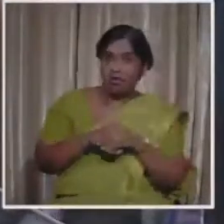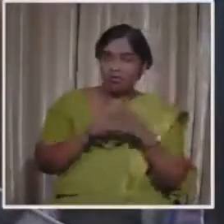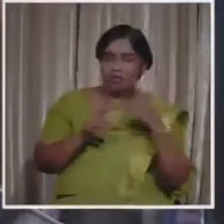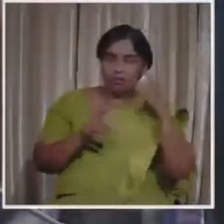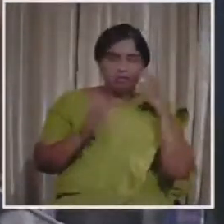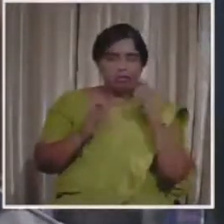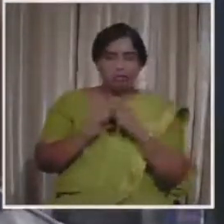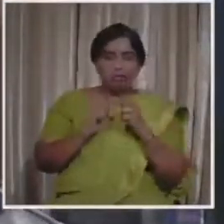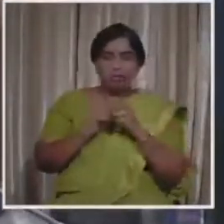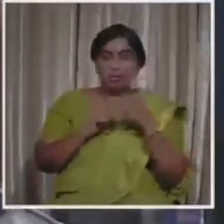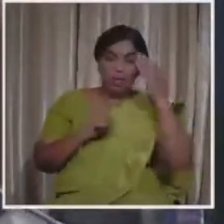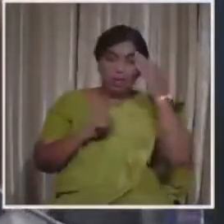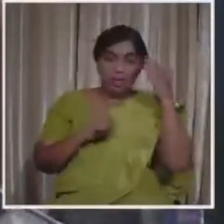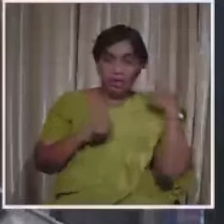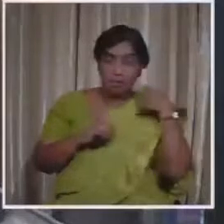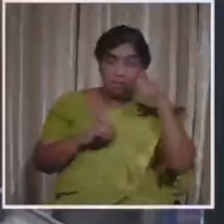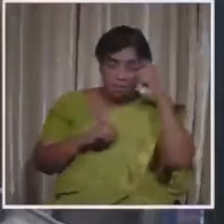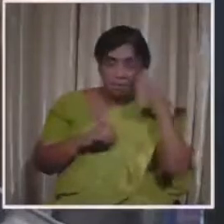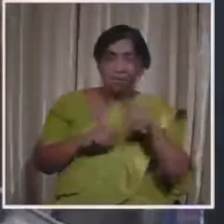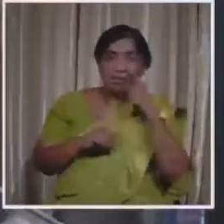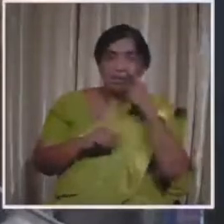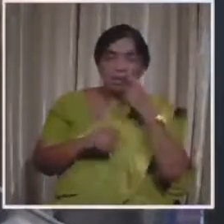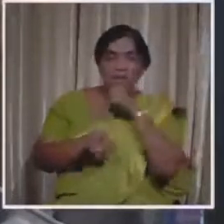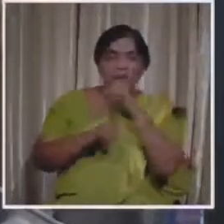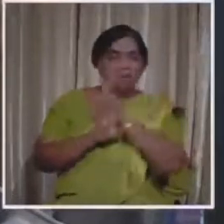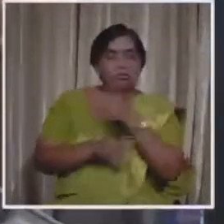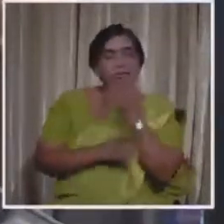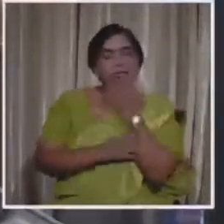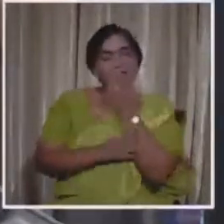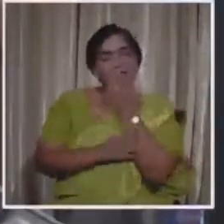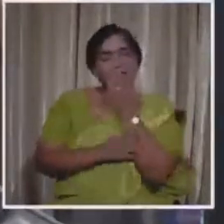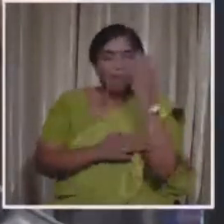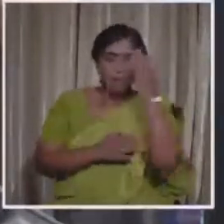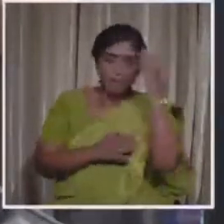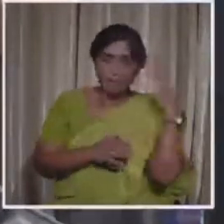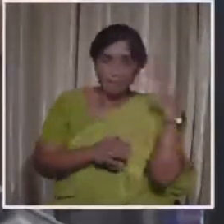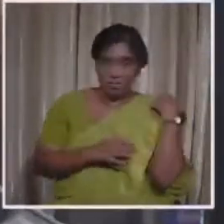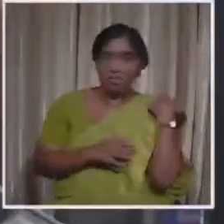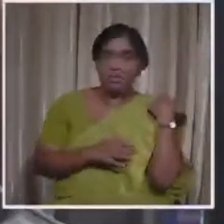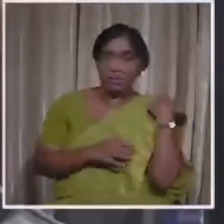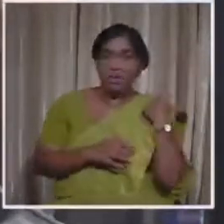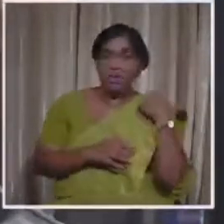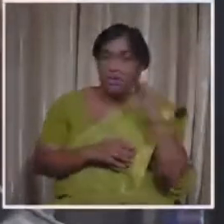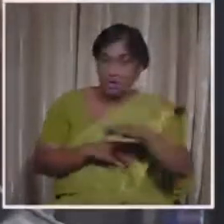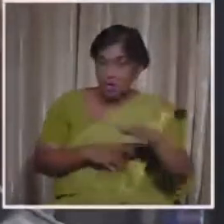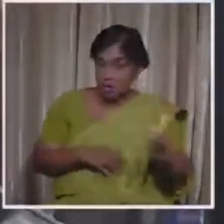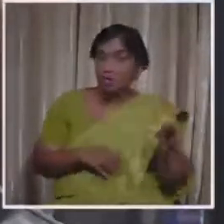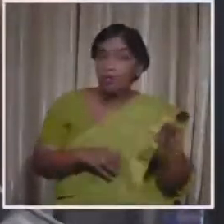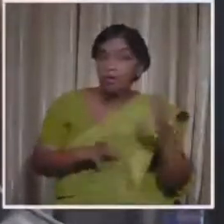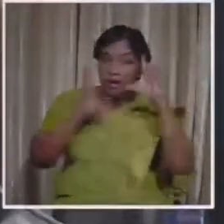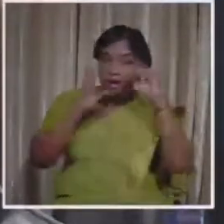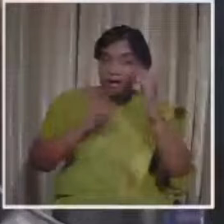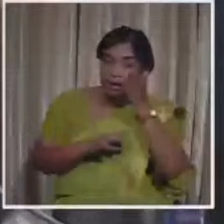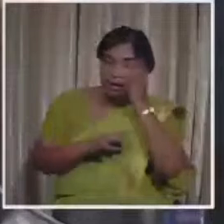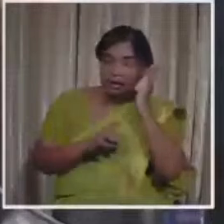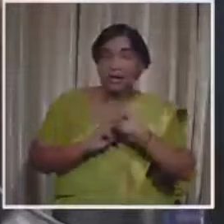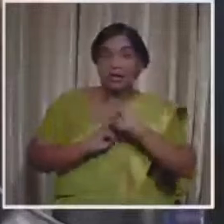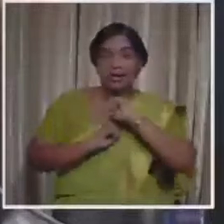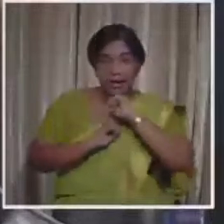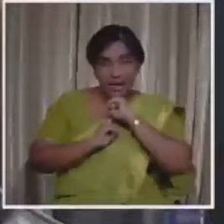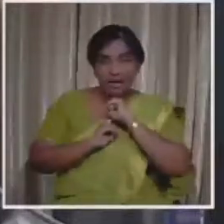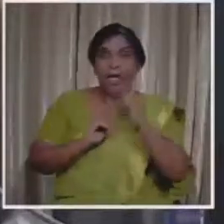වෙලා තිනවා. මගේ අම්මා ඒ සිද්ධි වෙච්ච දාසෙලා එක වචනයක්වත් අද වෙනකන් කතා කරන්නේ නැහැ. මගේ දරුවෝ රෑට නිින්දෙන් ගෑ ගහලා කියනවා